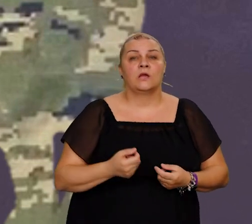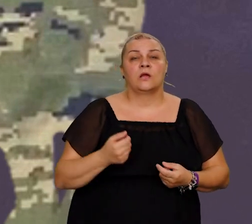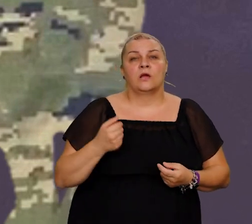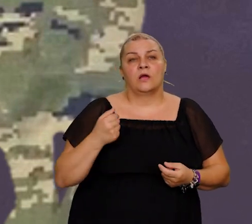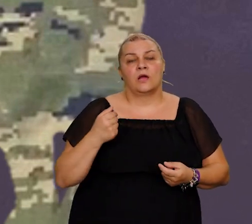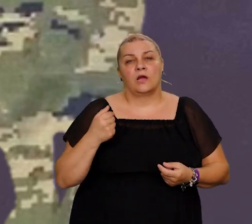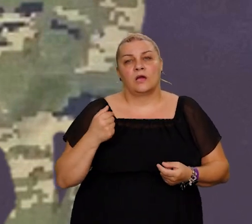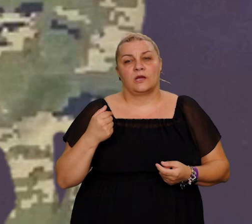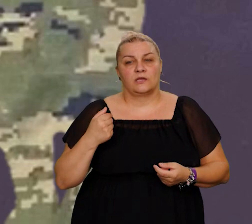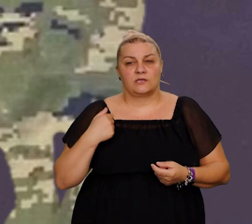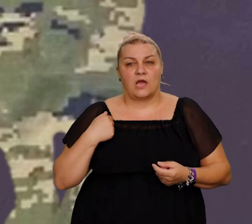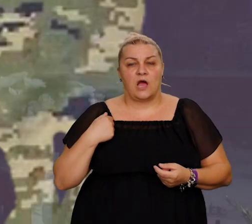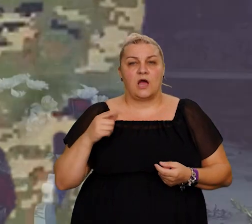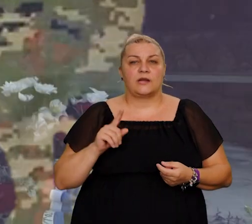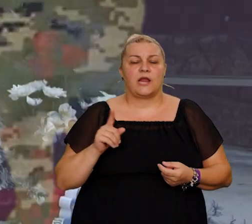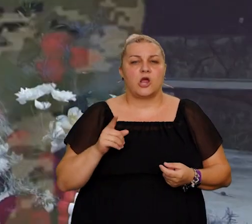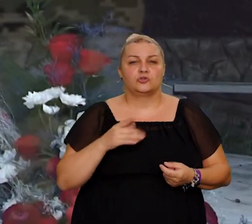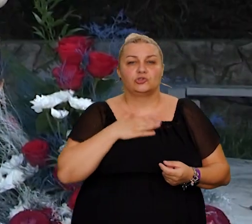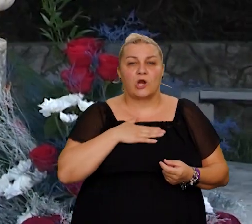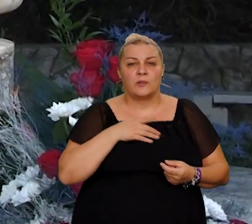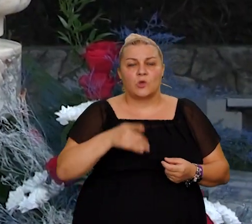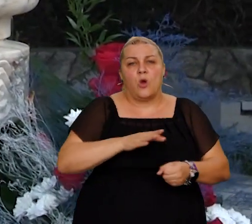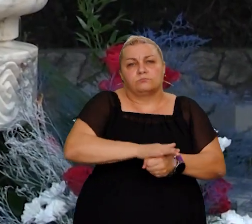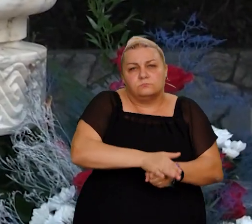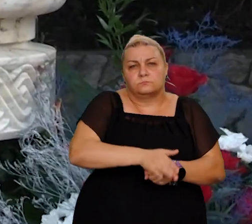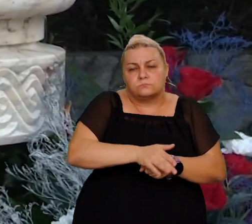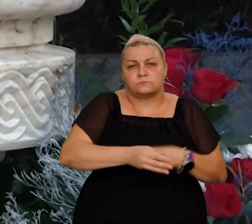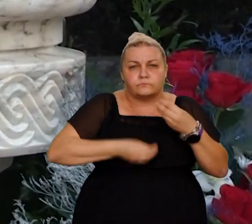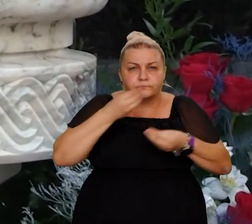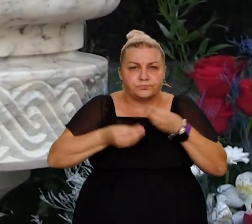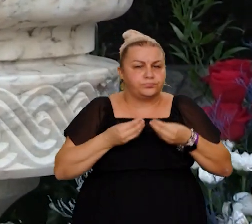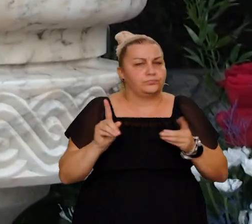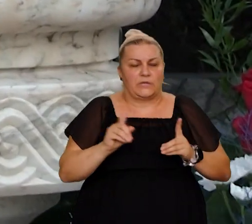mora ideološki to na neki način obojiti. To je